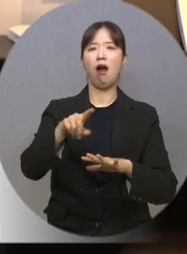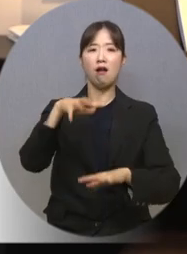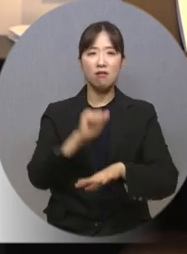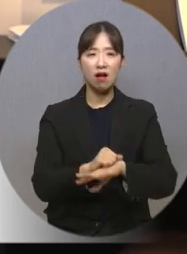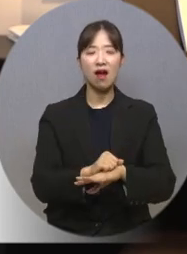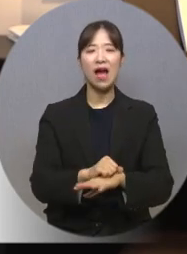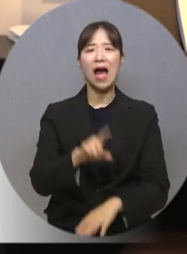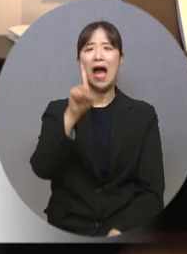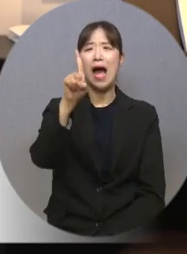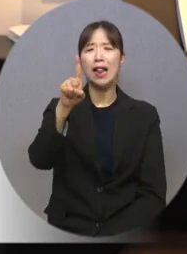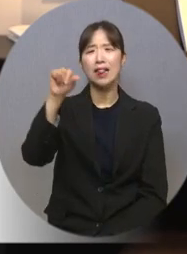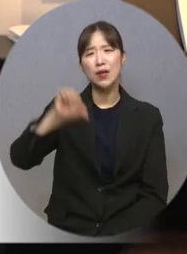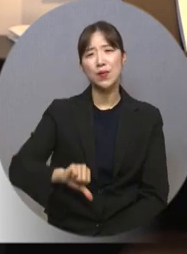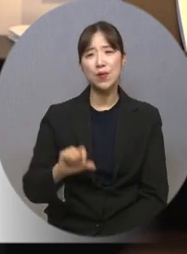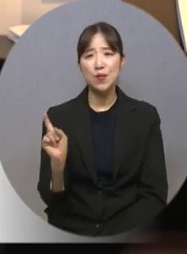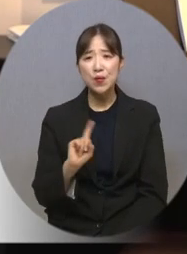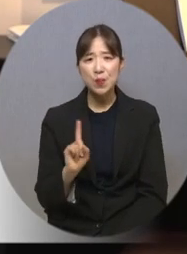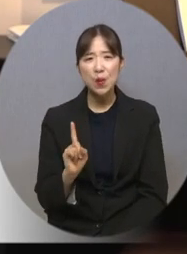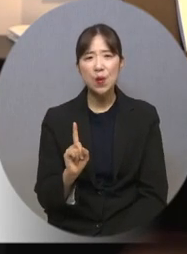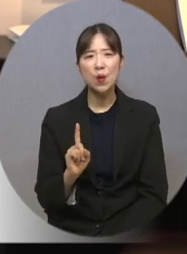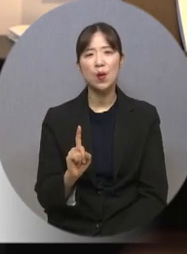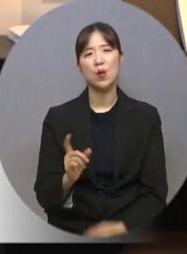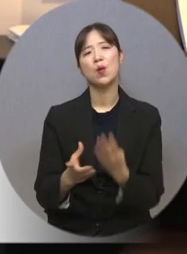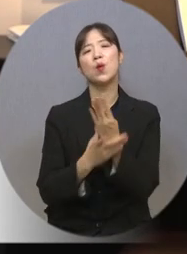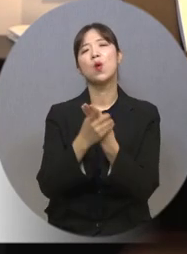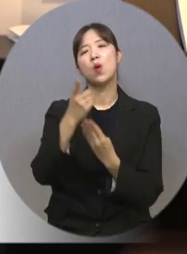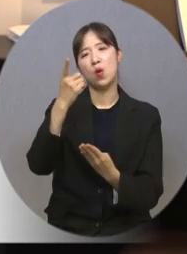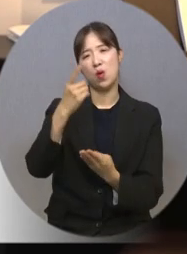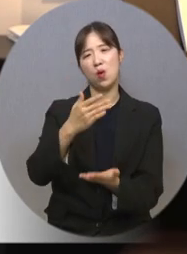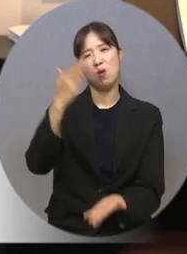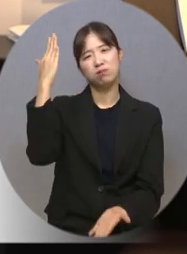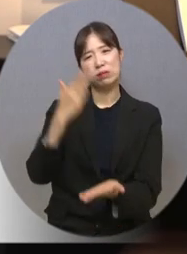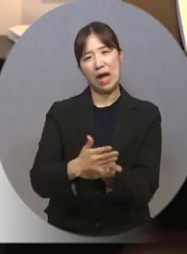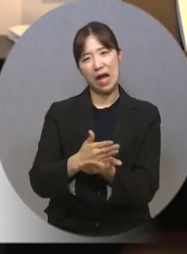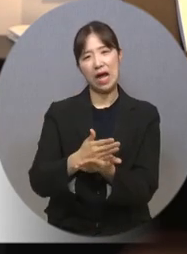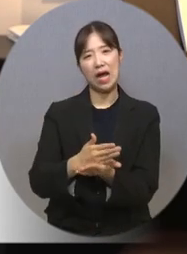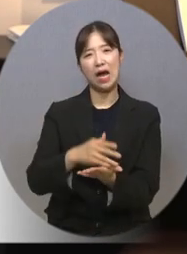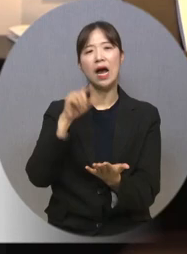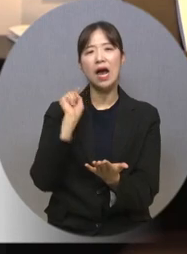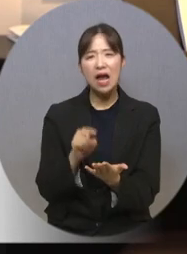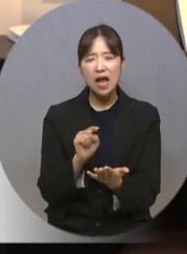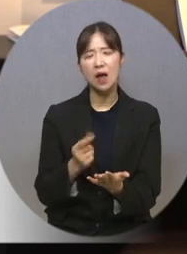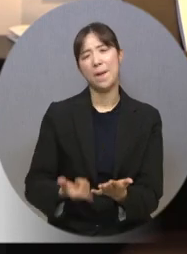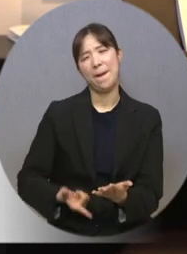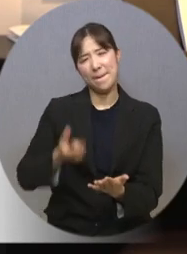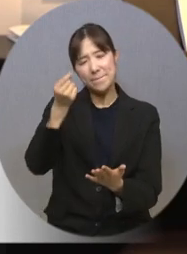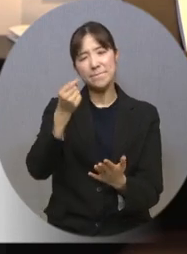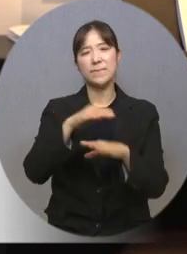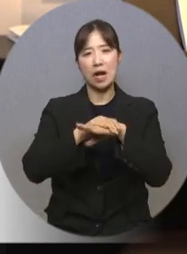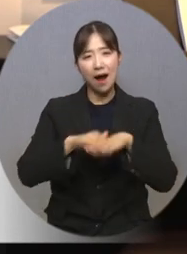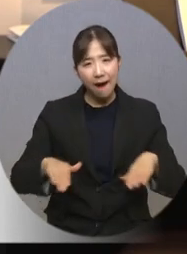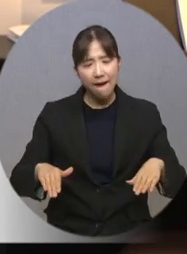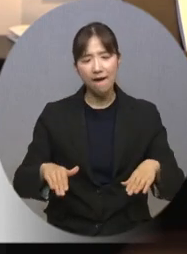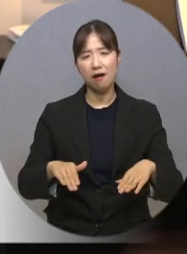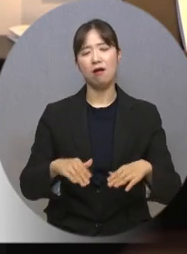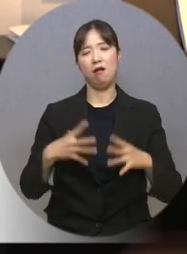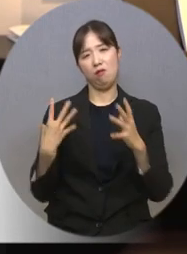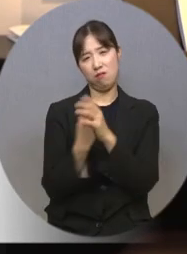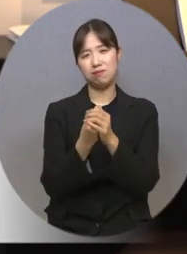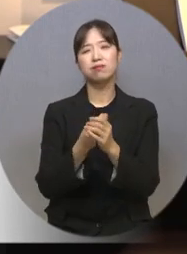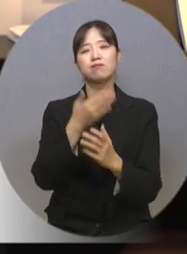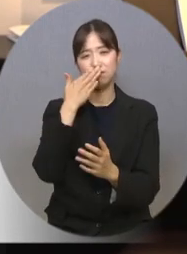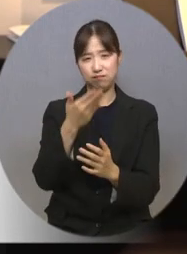단 하나만 후진국이에요. 통일, 분단. 이거 빨리 극복해야 온전한 선진국 됩니다.